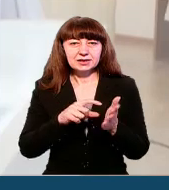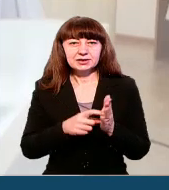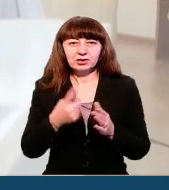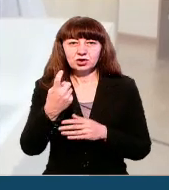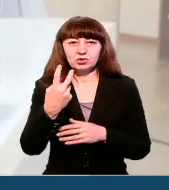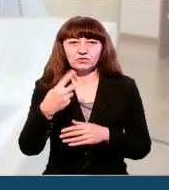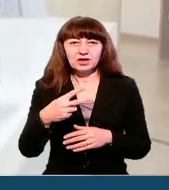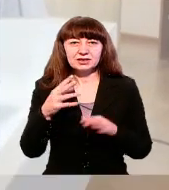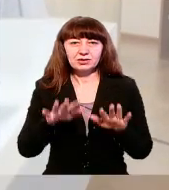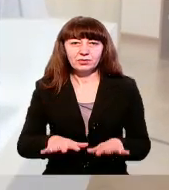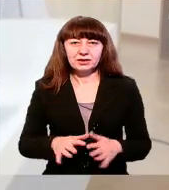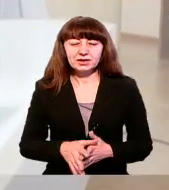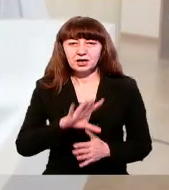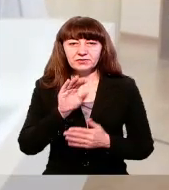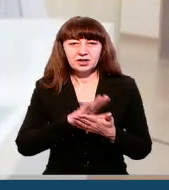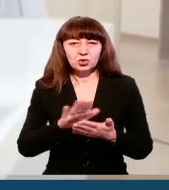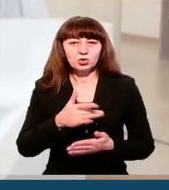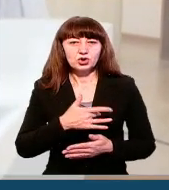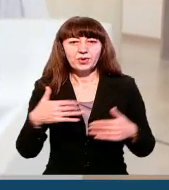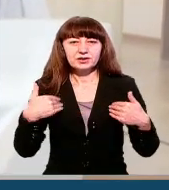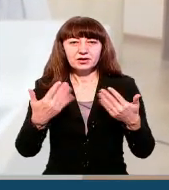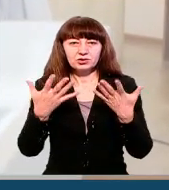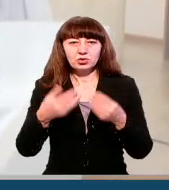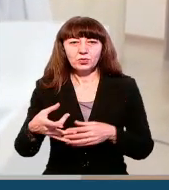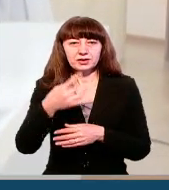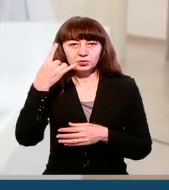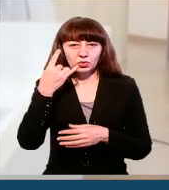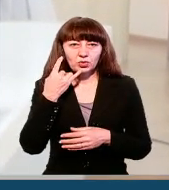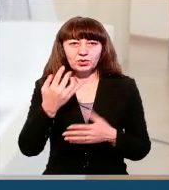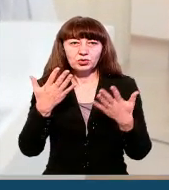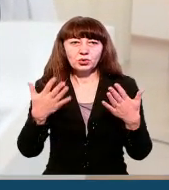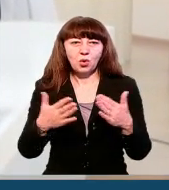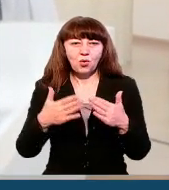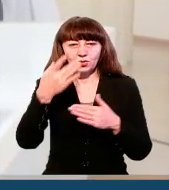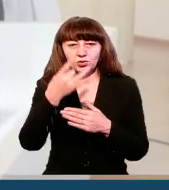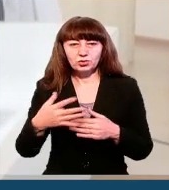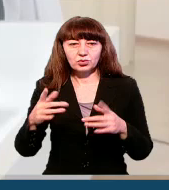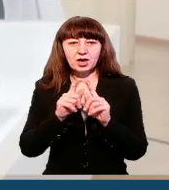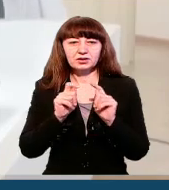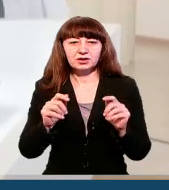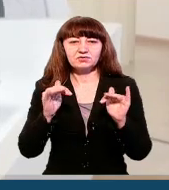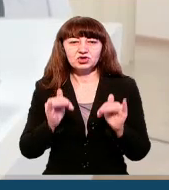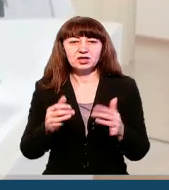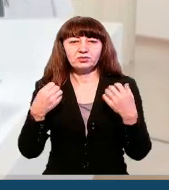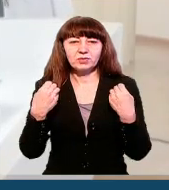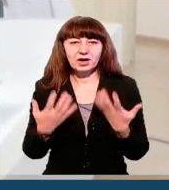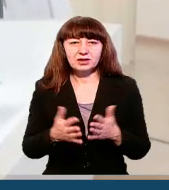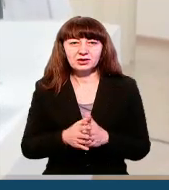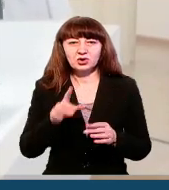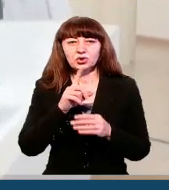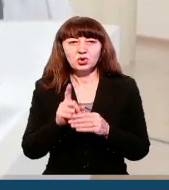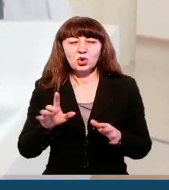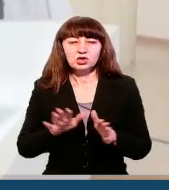днем республики. Республика күнімен сіздерді шын жүректен құттықтаймын. Мерекеге орай ашылған мәдениет үйі ауылымыздың мәдени